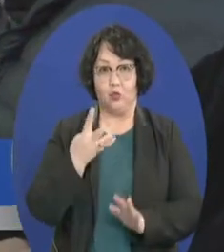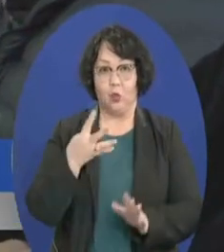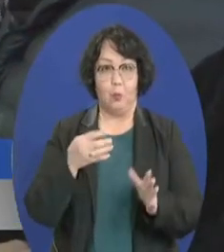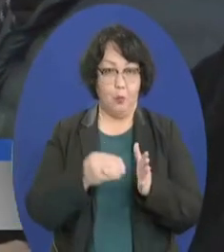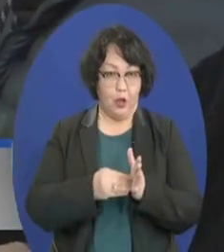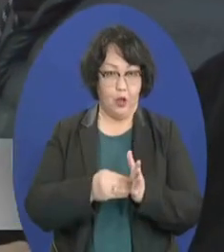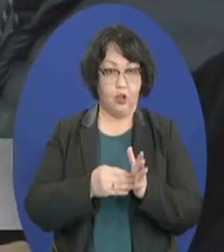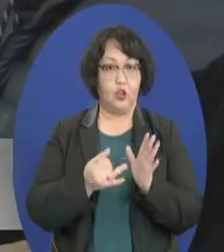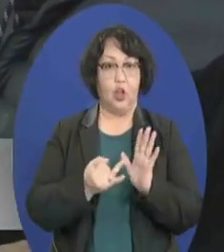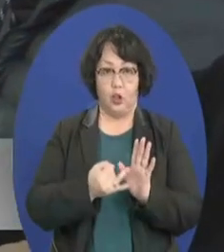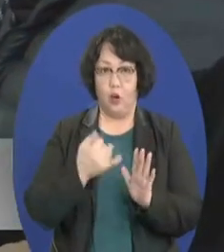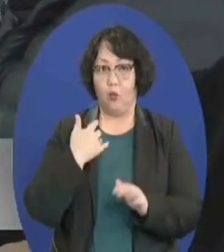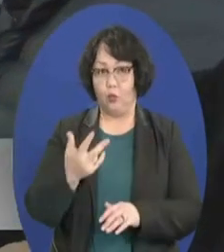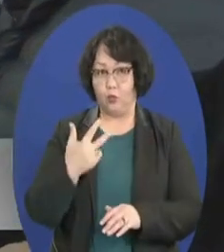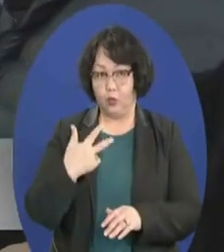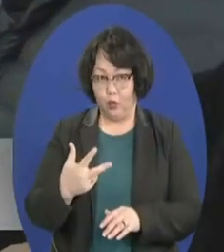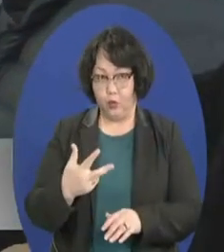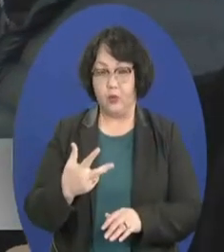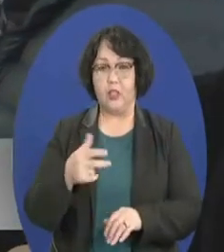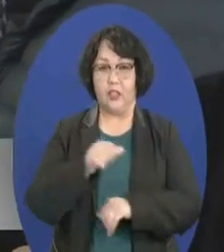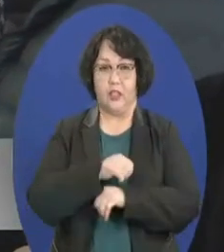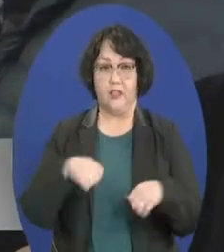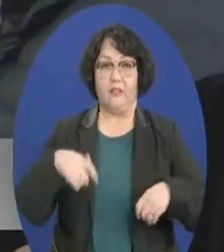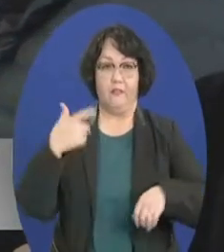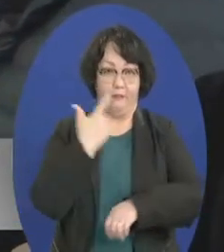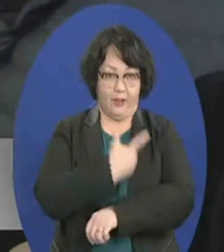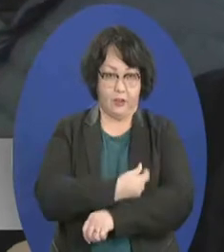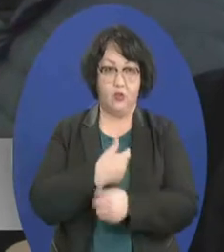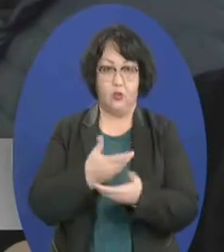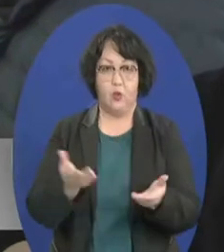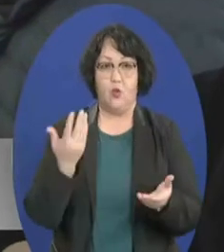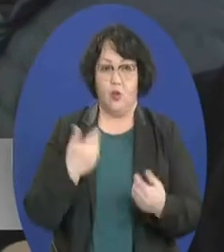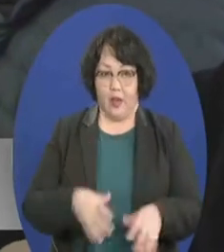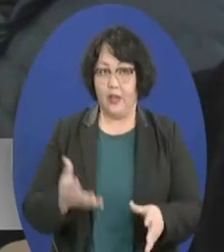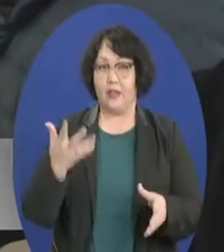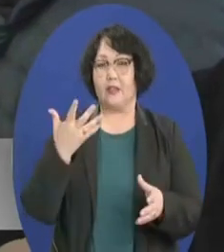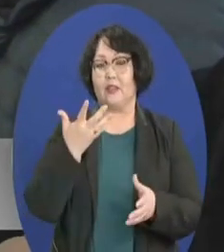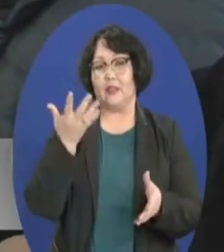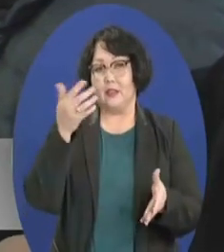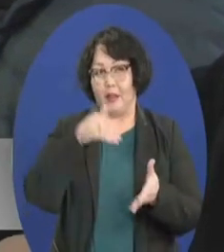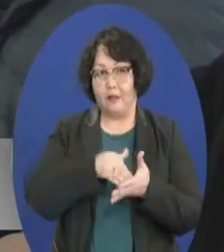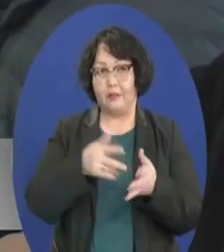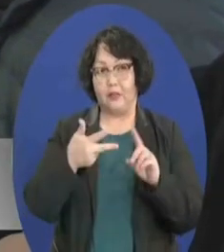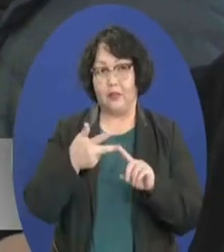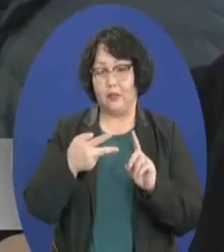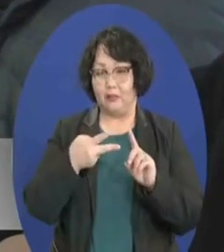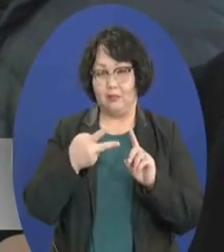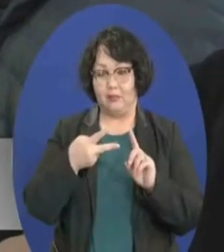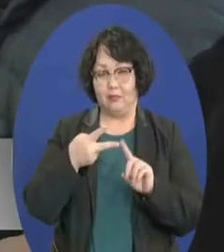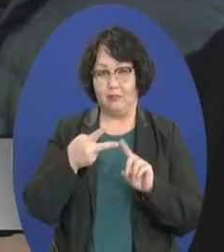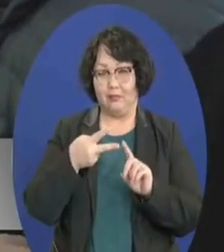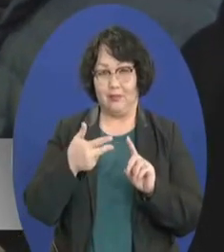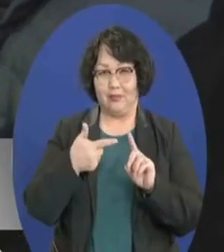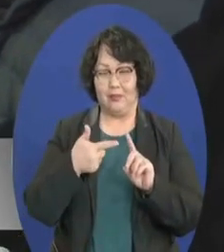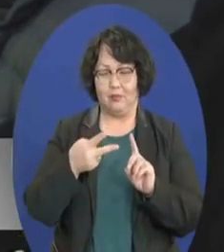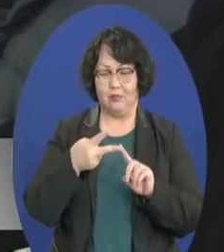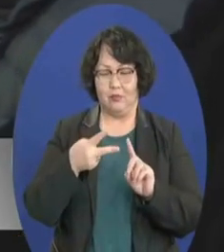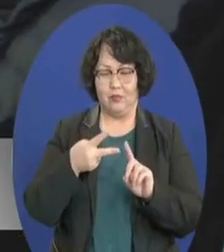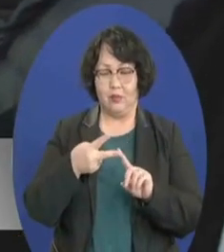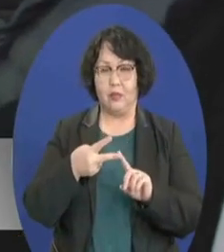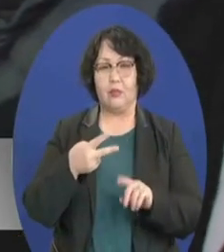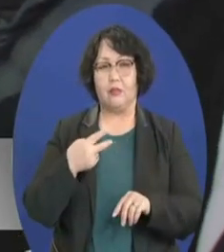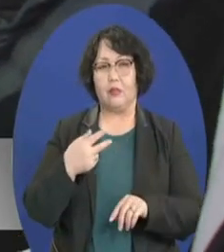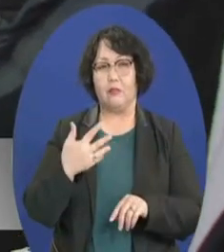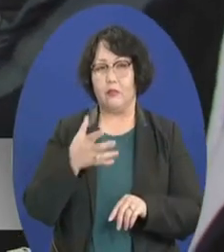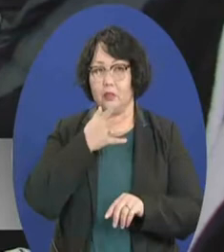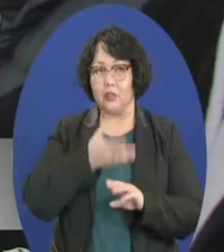64733 иргэдийг бид вакцин хамруулсаар төлөвлөгөө бүрдүүлсэн. 55-аас дээш насны 1-р тун. Өнөөдрийн хувьд одоогийн байдлаар